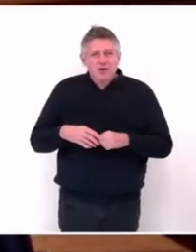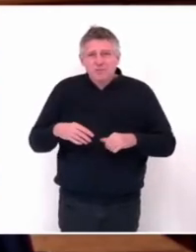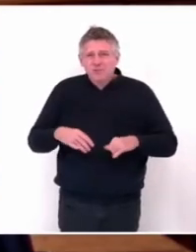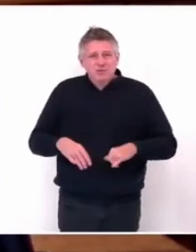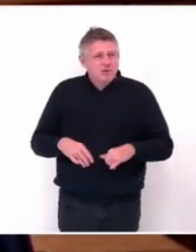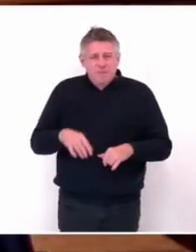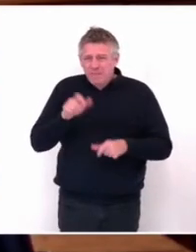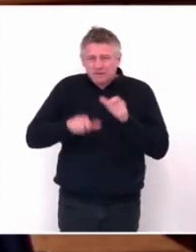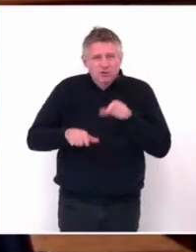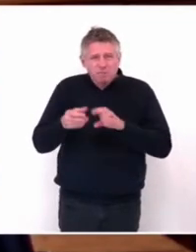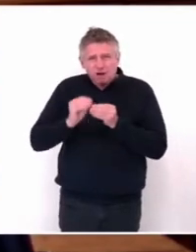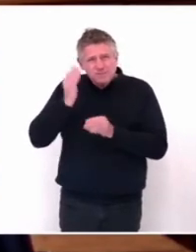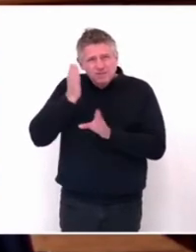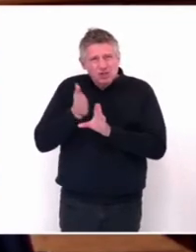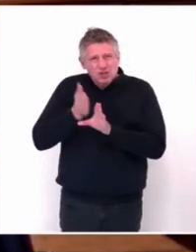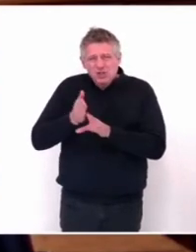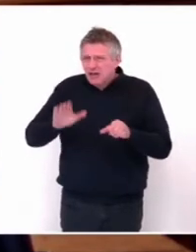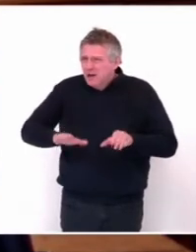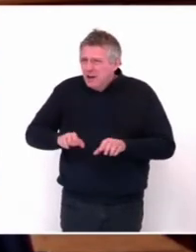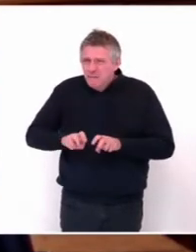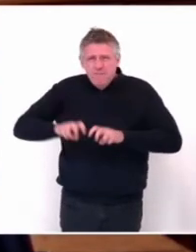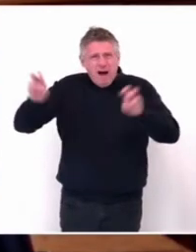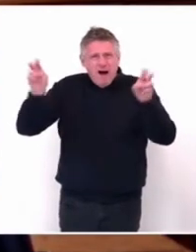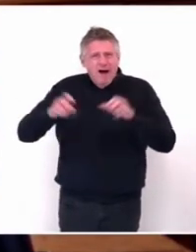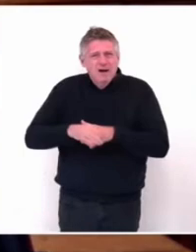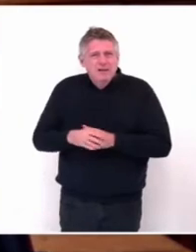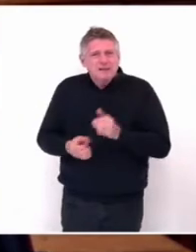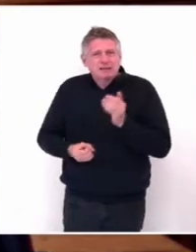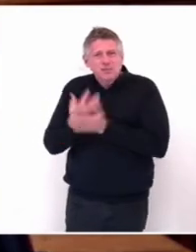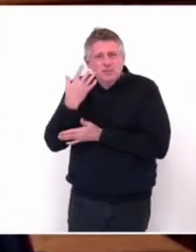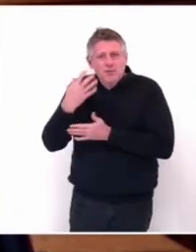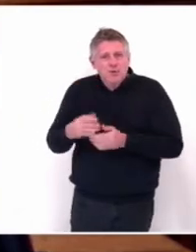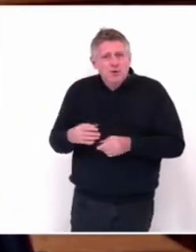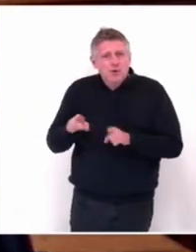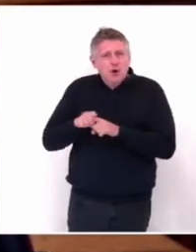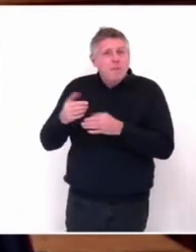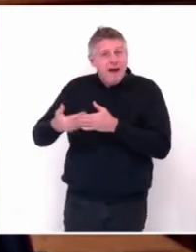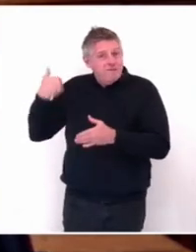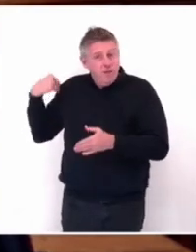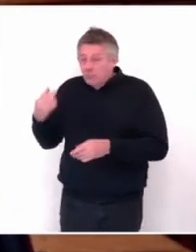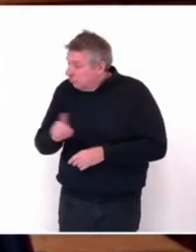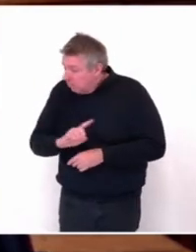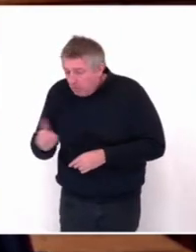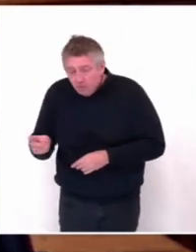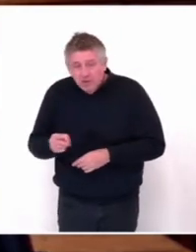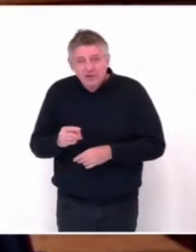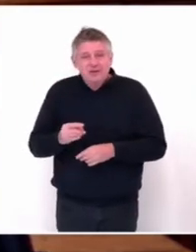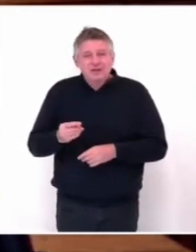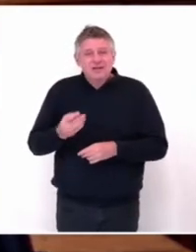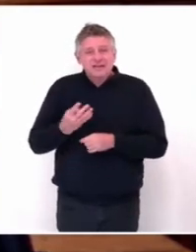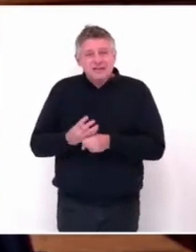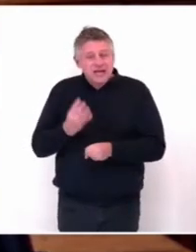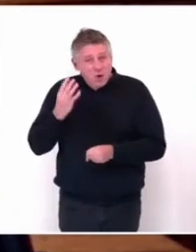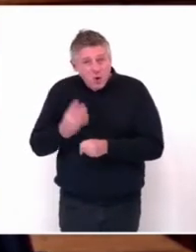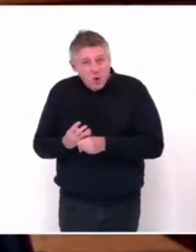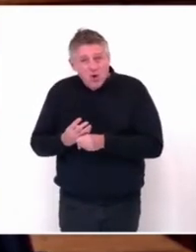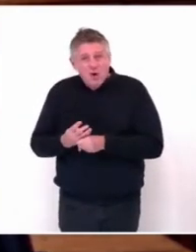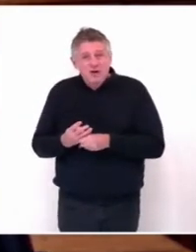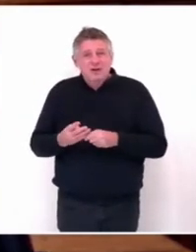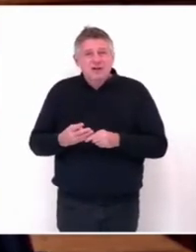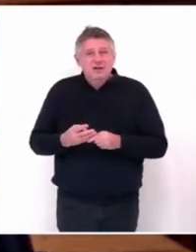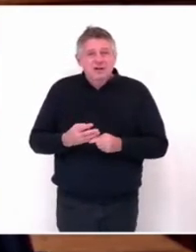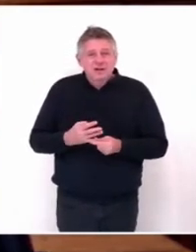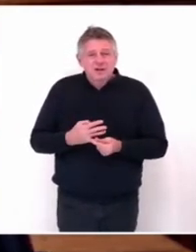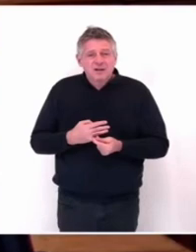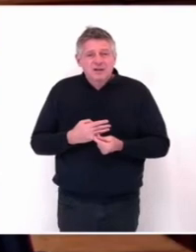difficulté psychique. Ça, c'est tout à fait nouveau. Non, c'est pas comme avant. Depuis 4 années, il n'y a plus de gens qui veulent